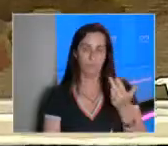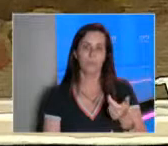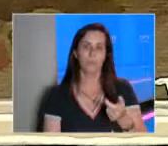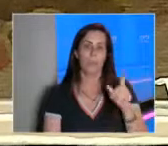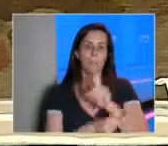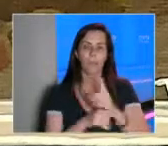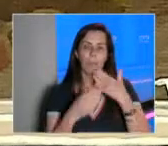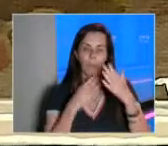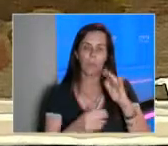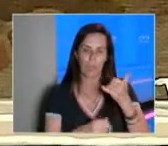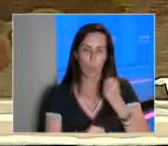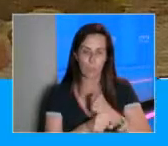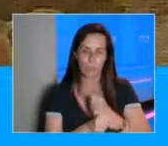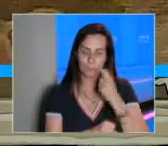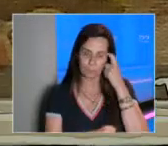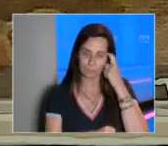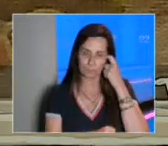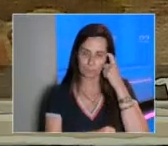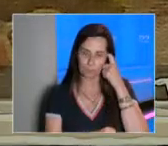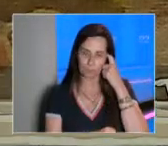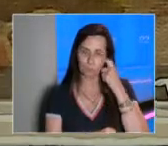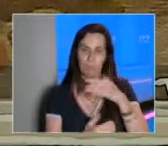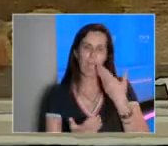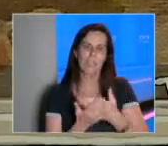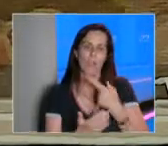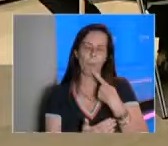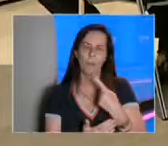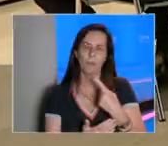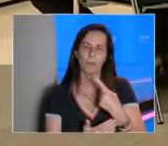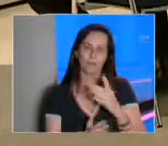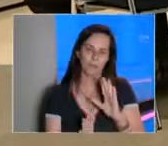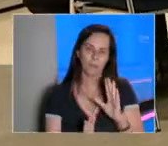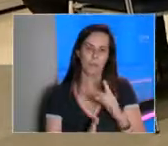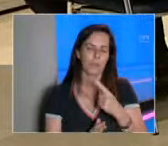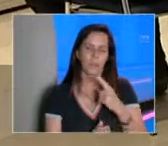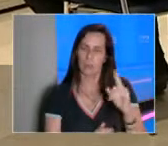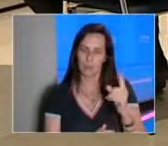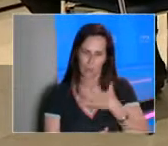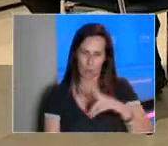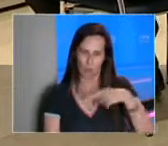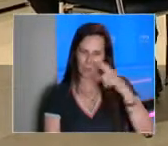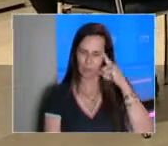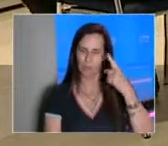מקרה, בינתיים הדיון מתקיים, כאשר ההצעה מדברת, רק נאמר לצופים שלנו,